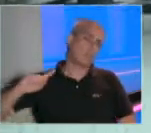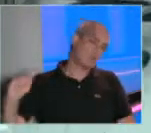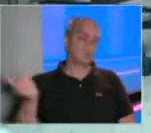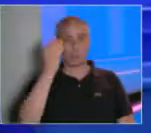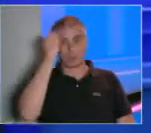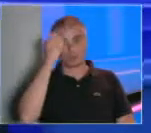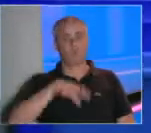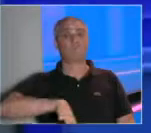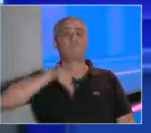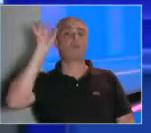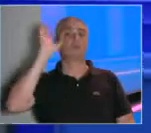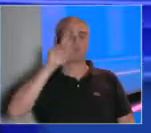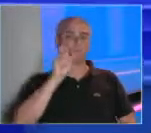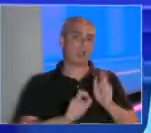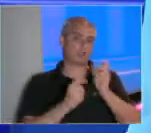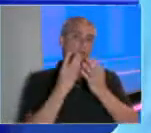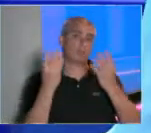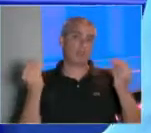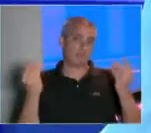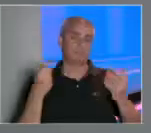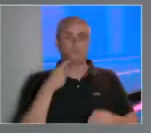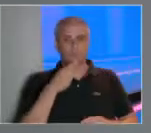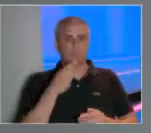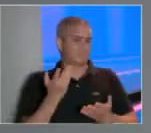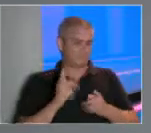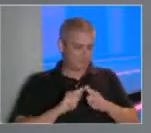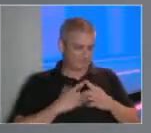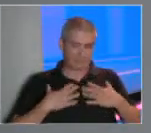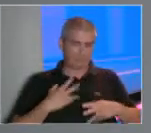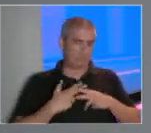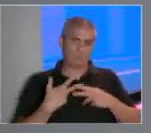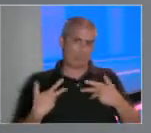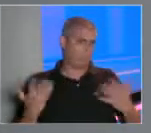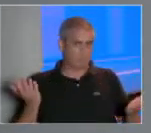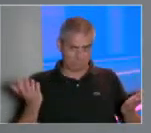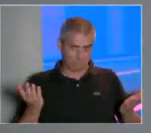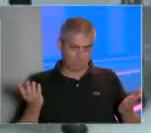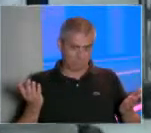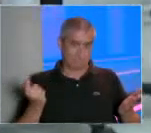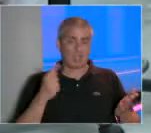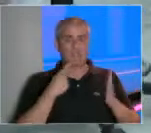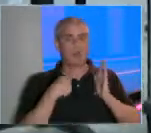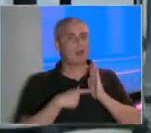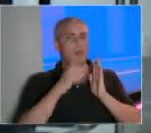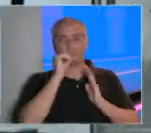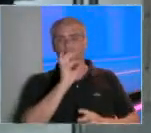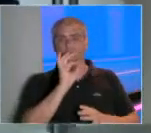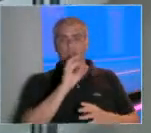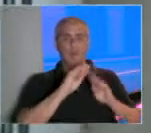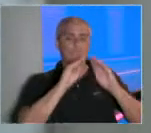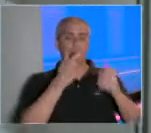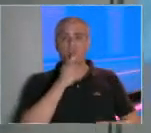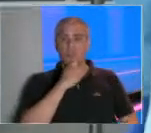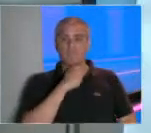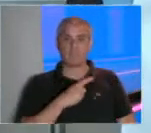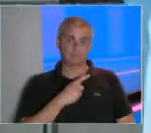התלמידים, ואז מוצאים גם אנשים רבים שהם חסרי תסמינים, אסימפטומטיים. במודל של מכון